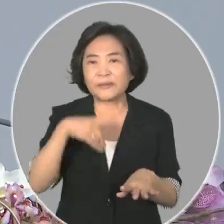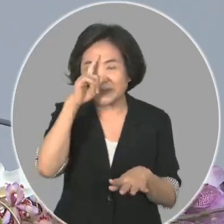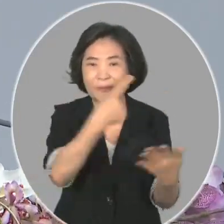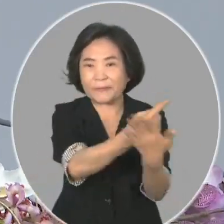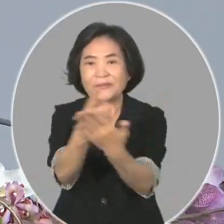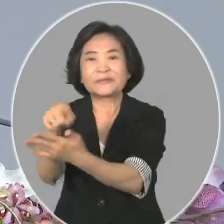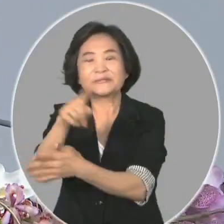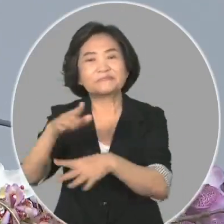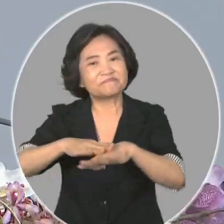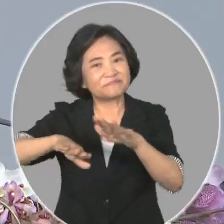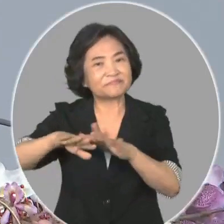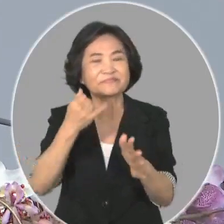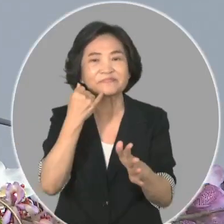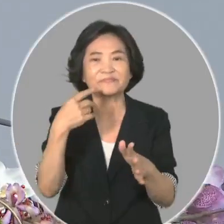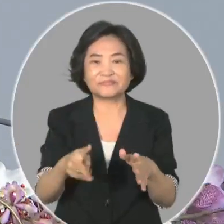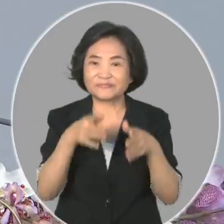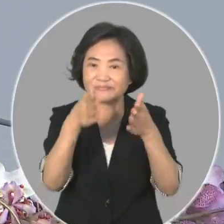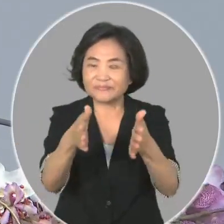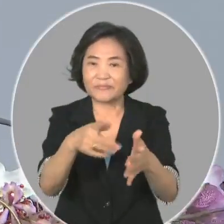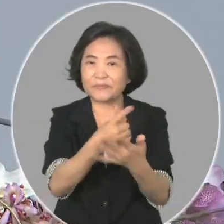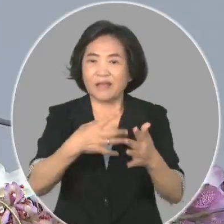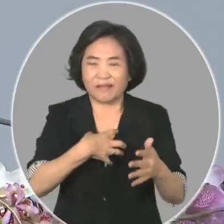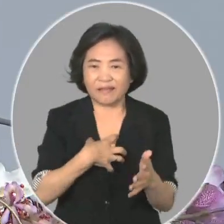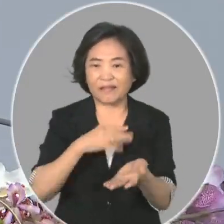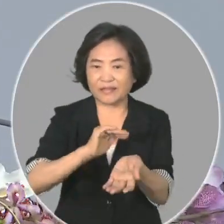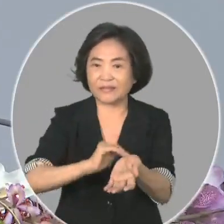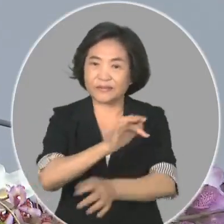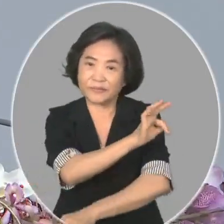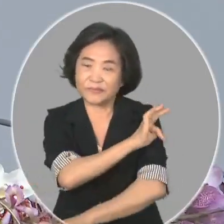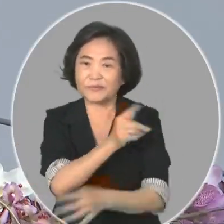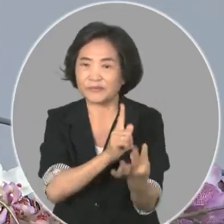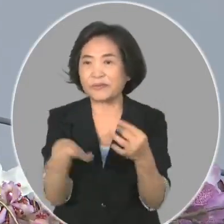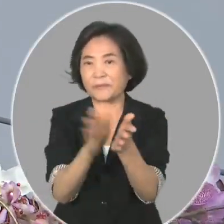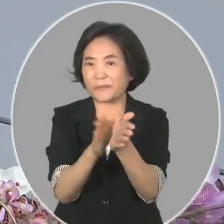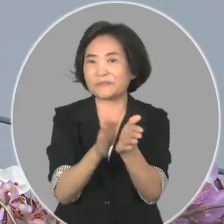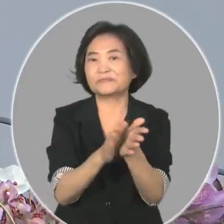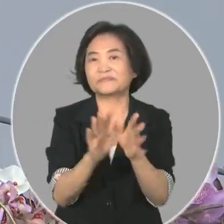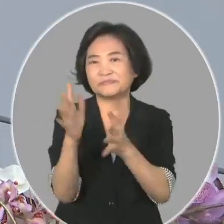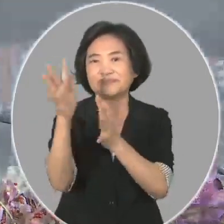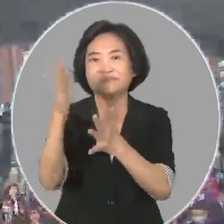手，再一次给我们所有辛苦的医护人员最大的掌声。